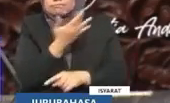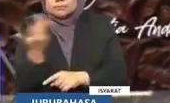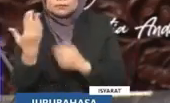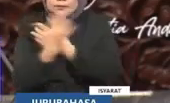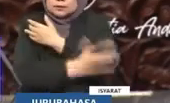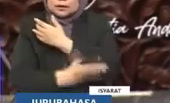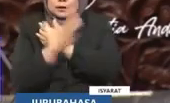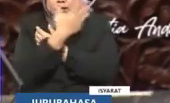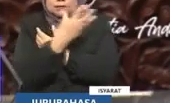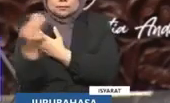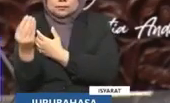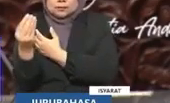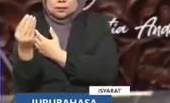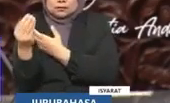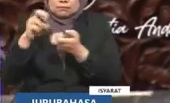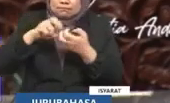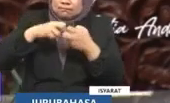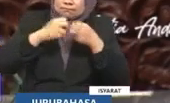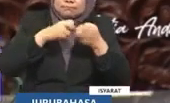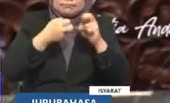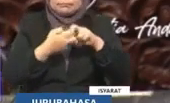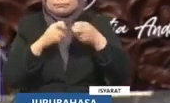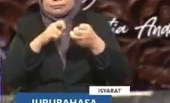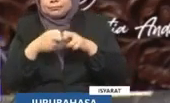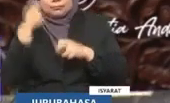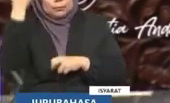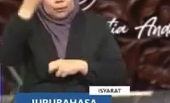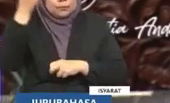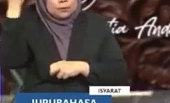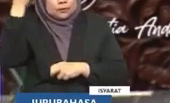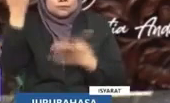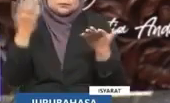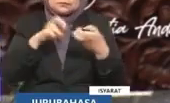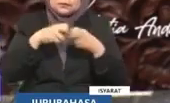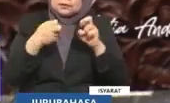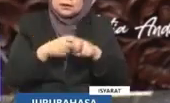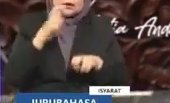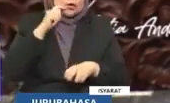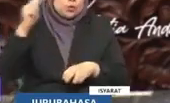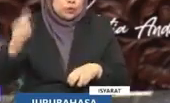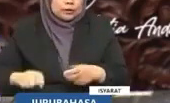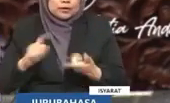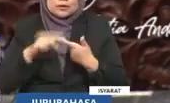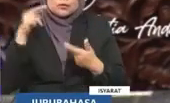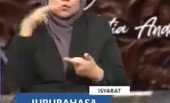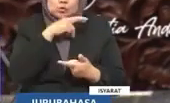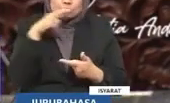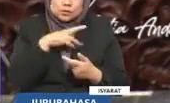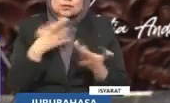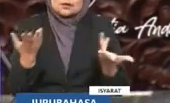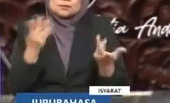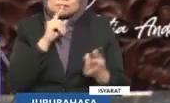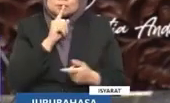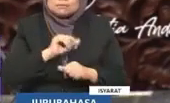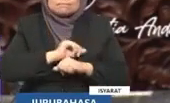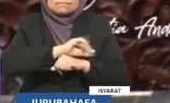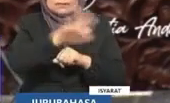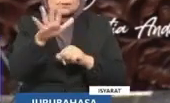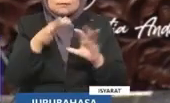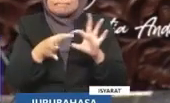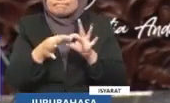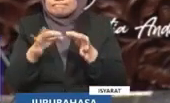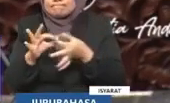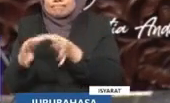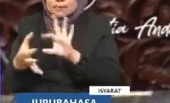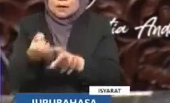beberapa moneter as serta konflik joglotech dunia seperti krisis yukrimni Rusia tal memberi kesan terhadap